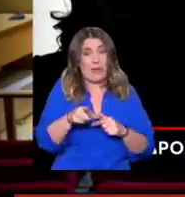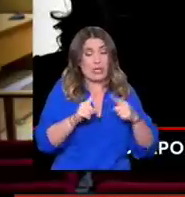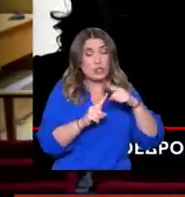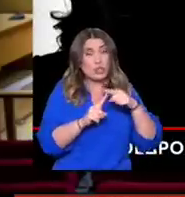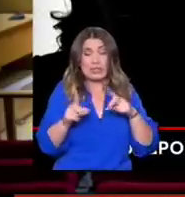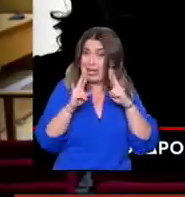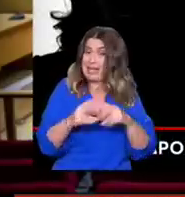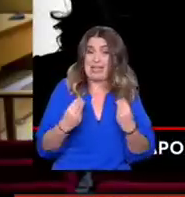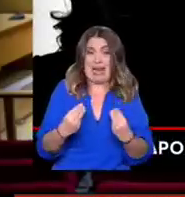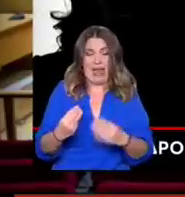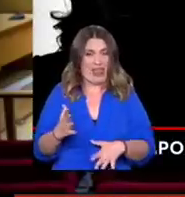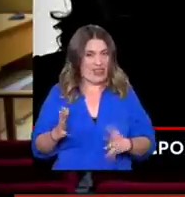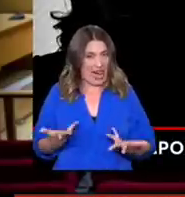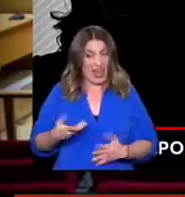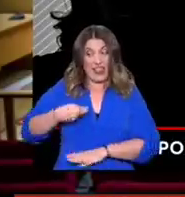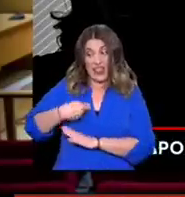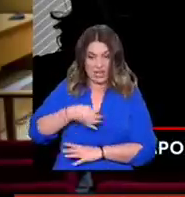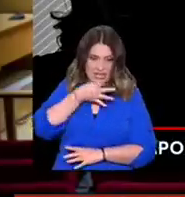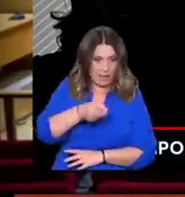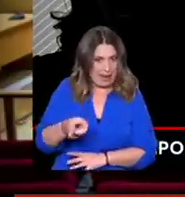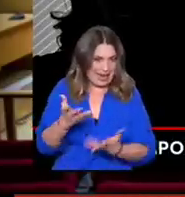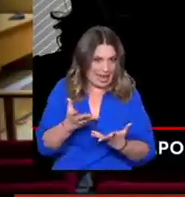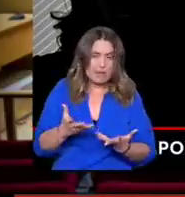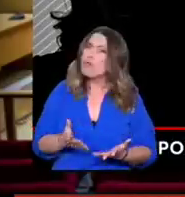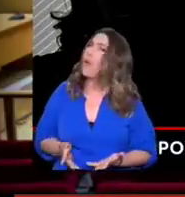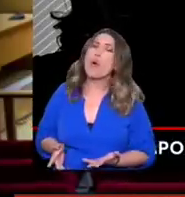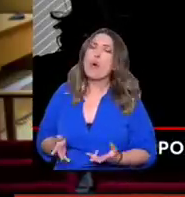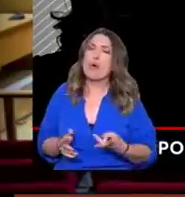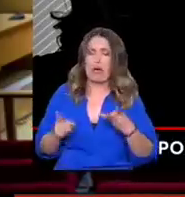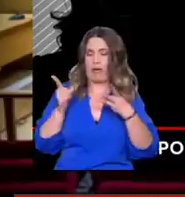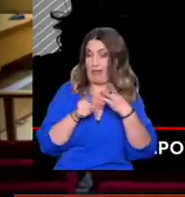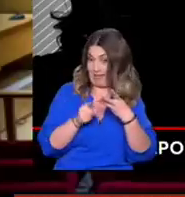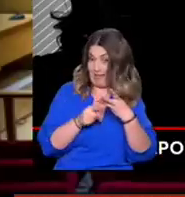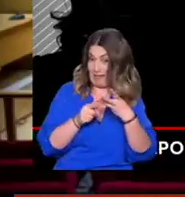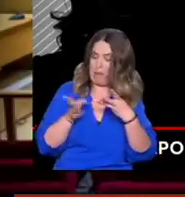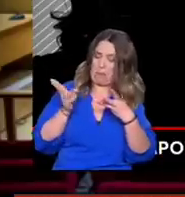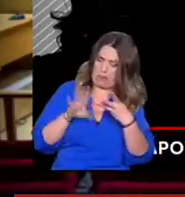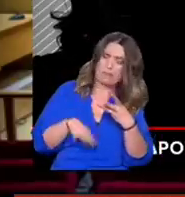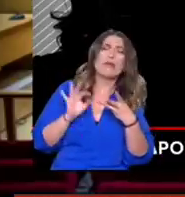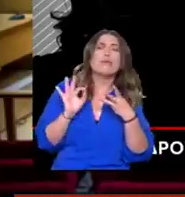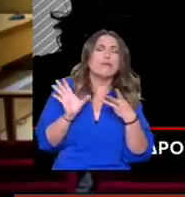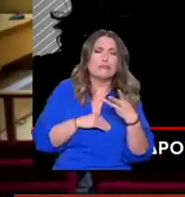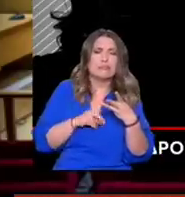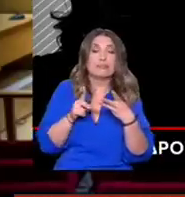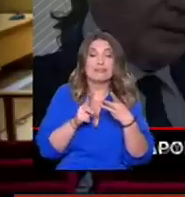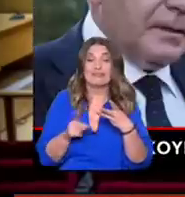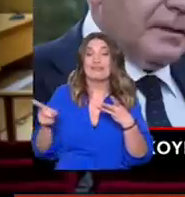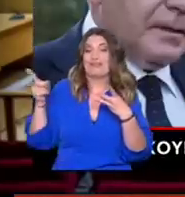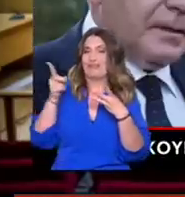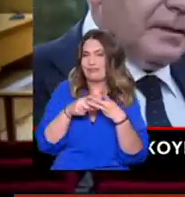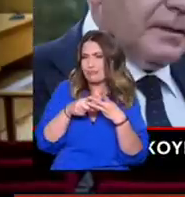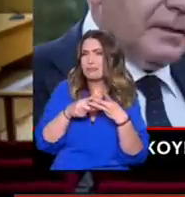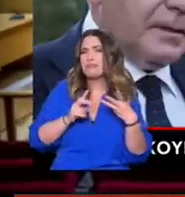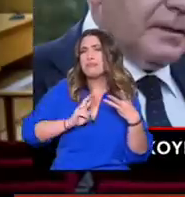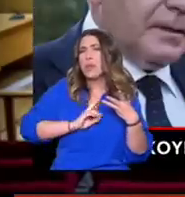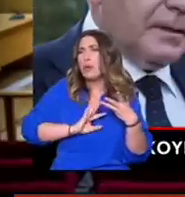αν είχε υποπτευθεί κάτι άλλο? Όχι, γιατί το προηγούμενο παιδί ήταν τελείως φυσιολογικό και το φύσιμο που είχε ήταν εντελώς αθώο.